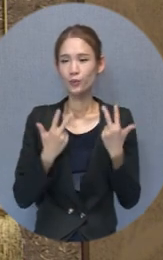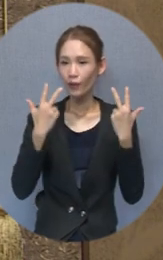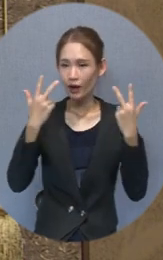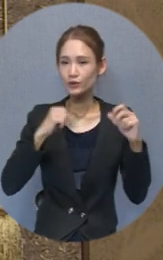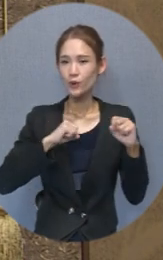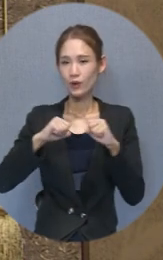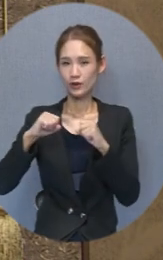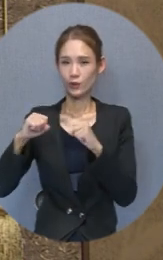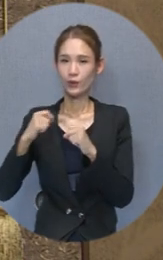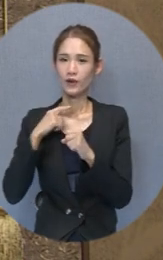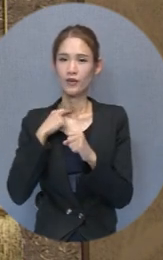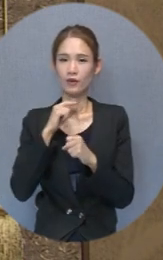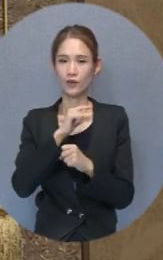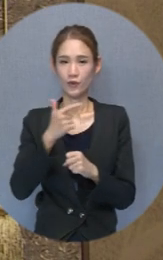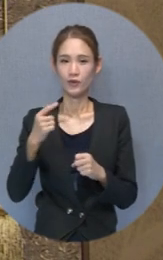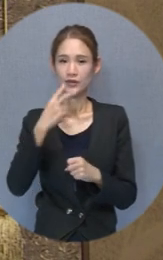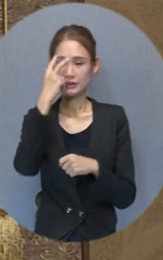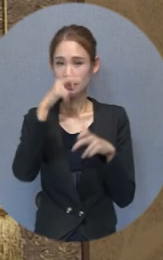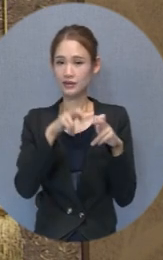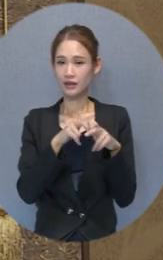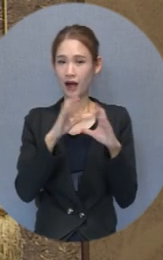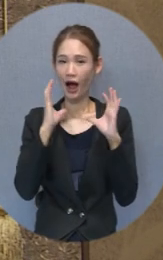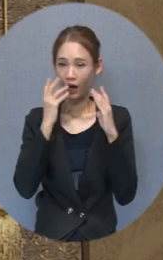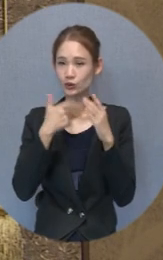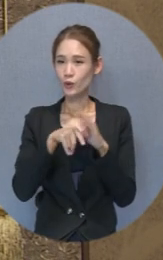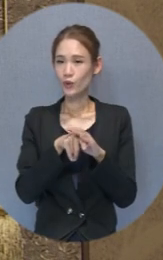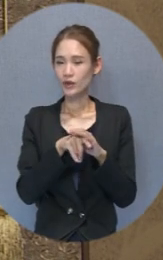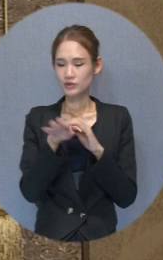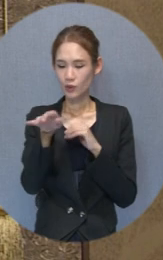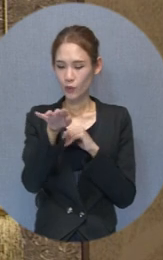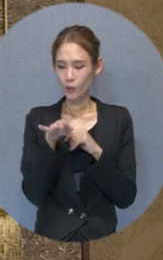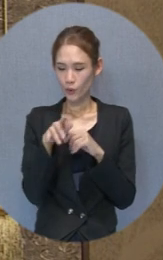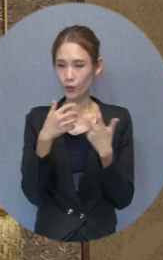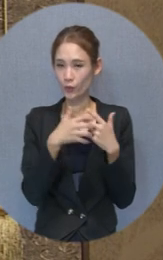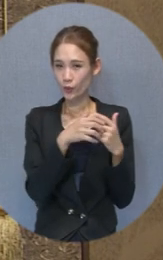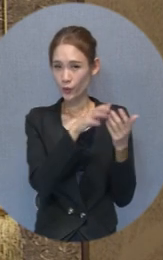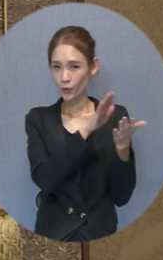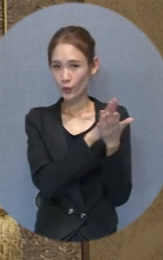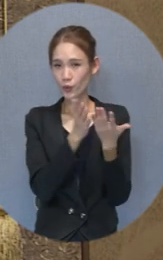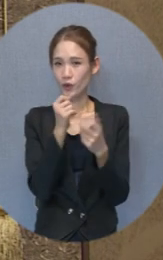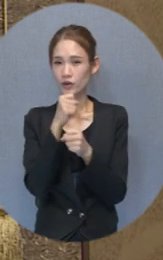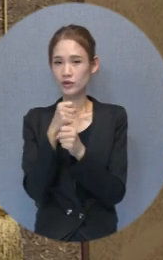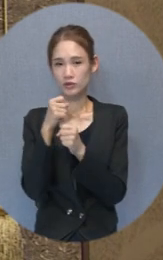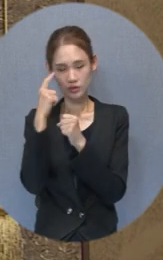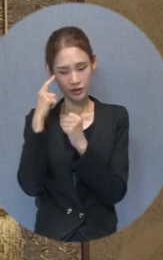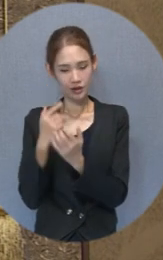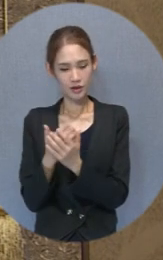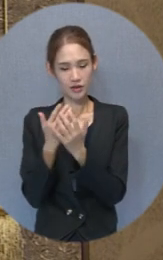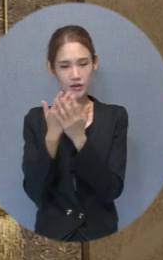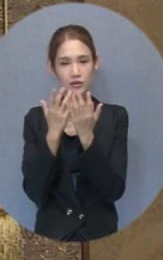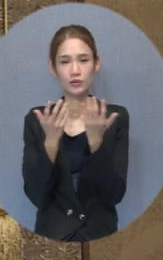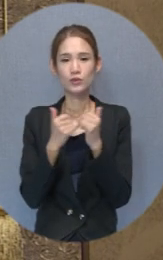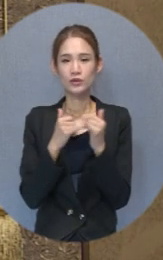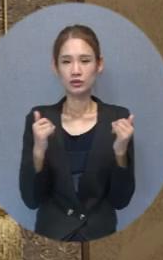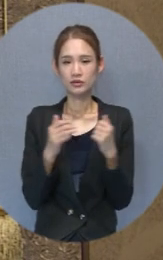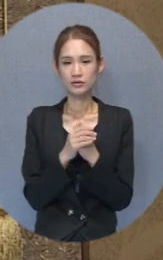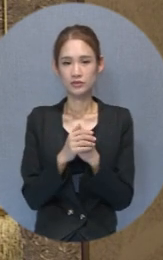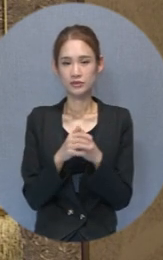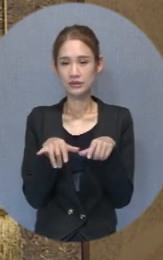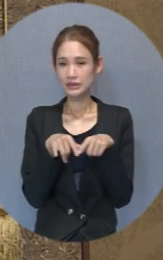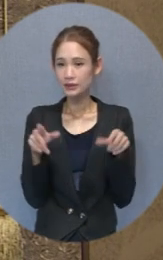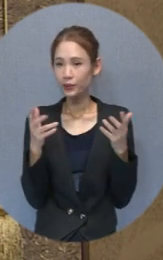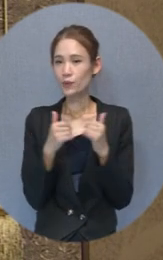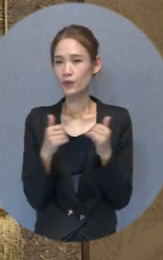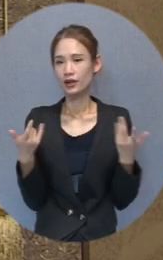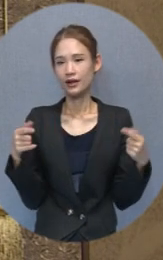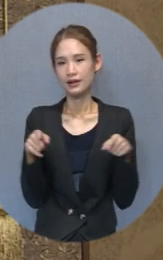했던 것들이 네. 시각장애 아동들을 위한 점자 촉각체 교구제를 개발을 해서 그냥 일반